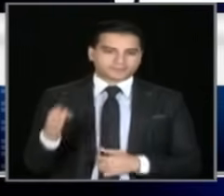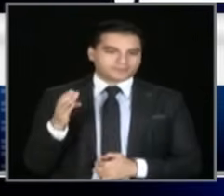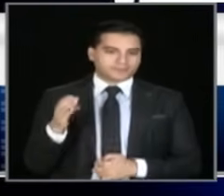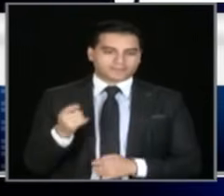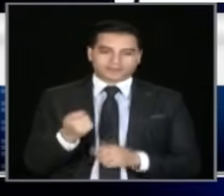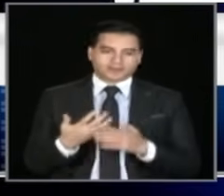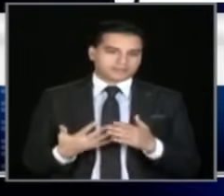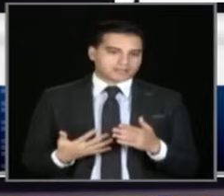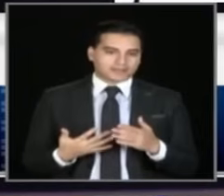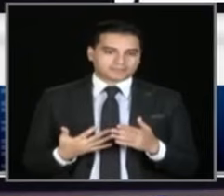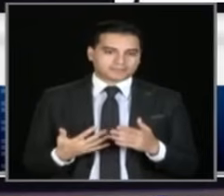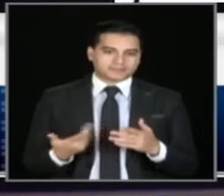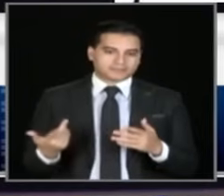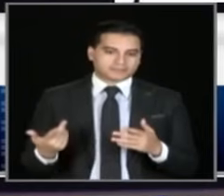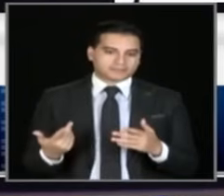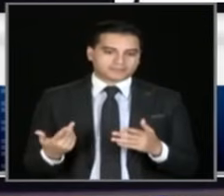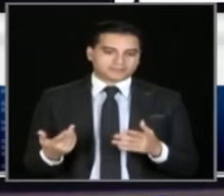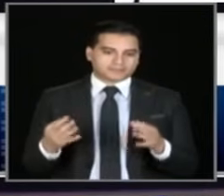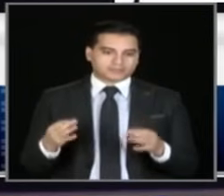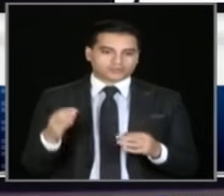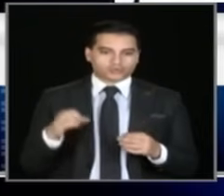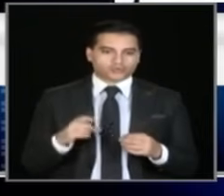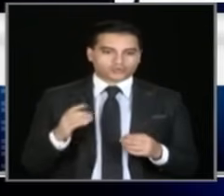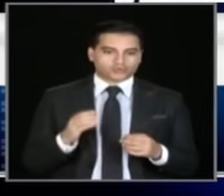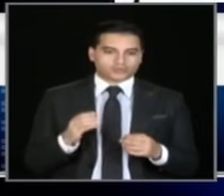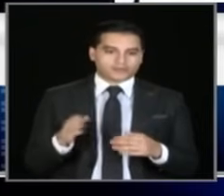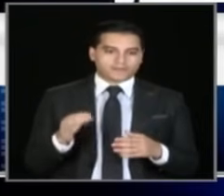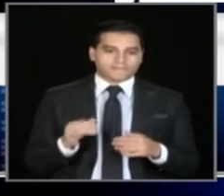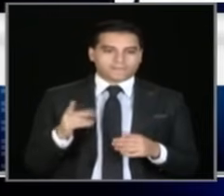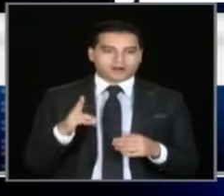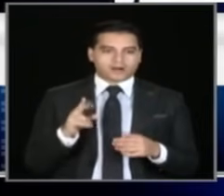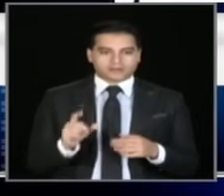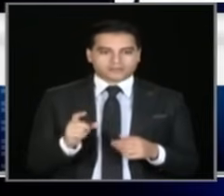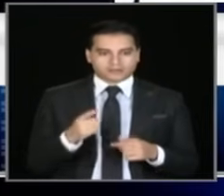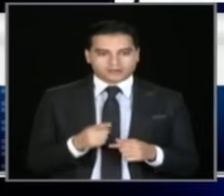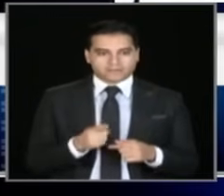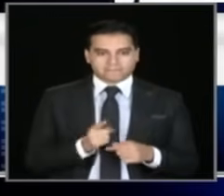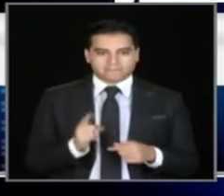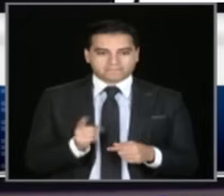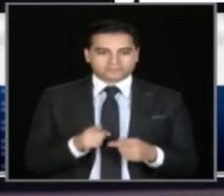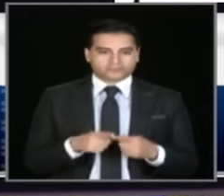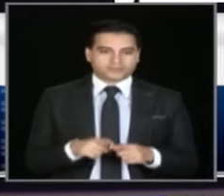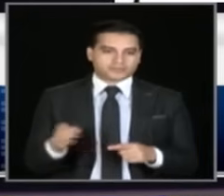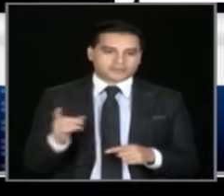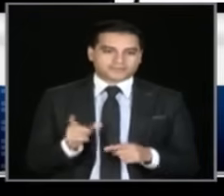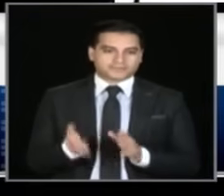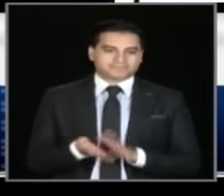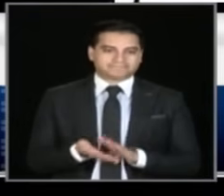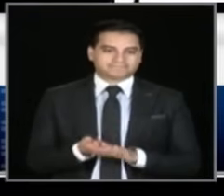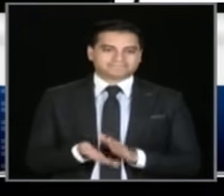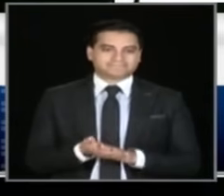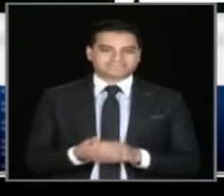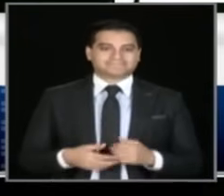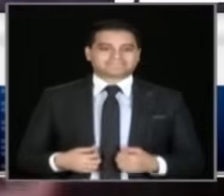بناقص 5 نقط. طبعا جورج مارتن انت عارف أغنية الجليد. ثرونز، أغنية الجليد والنار. إجابة صحيحة.